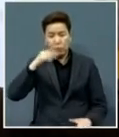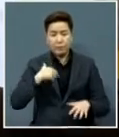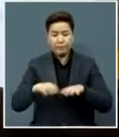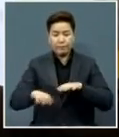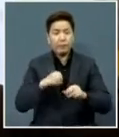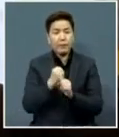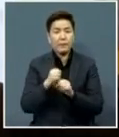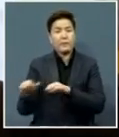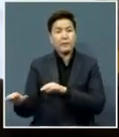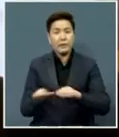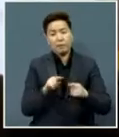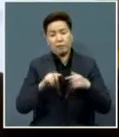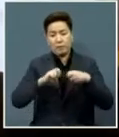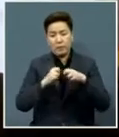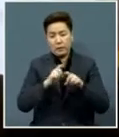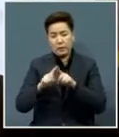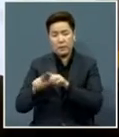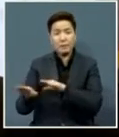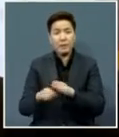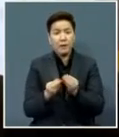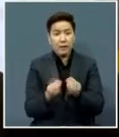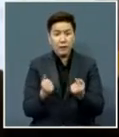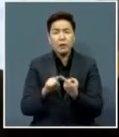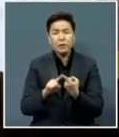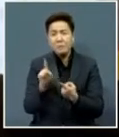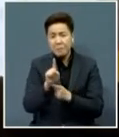การในการที่จะเตรียมรับสถานการณ์แบบนั้นนะครับซึ่งก็จ